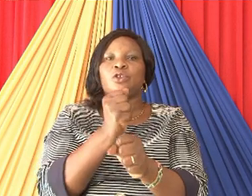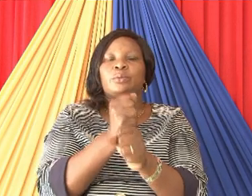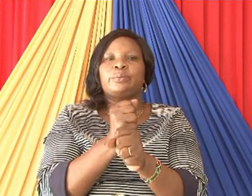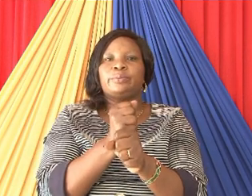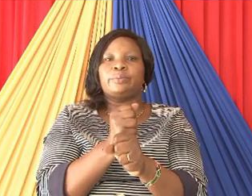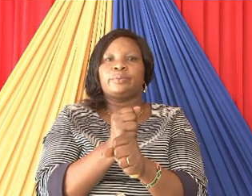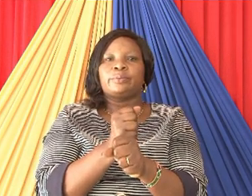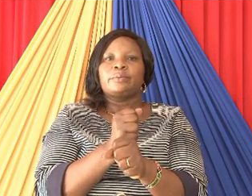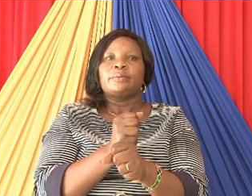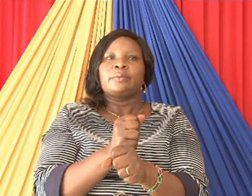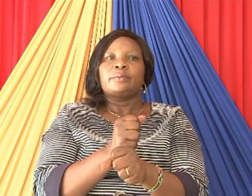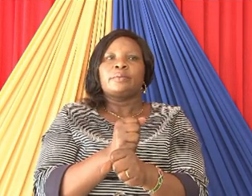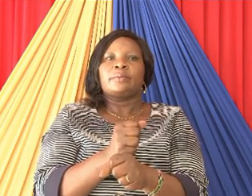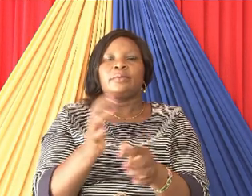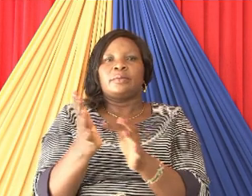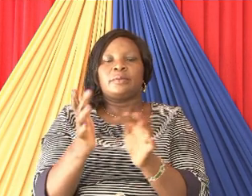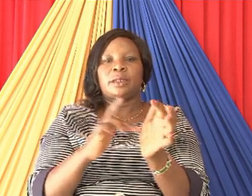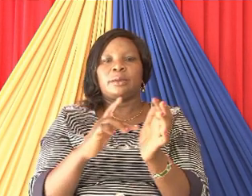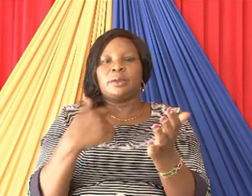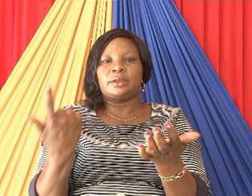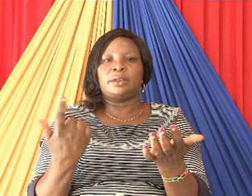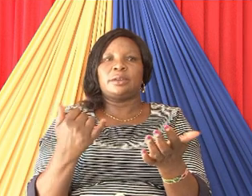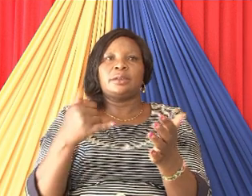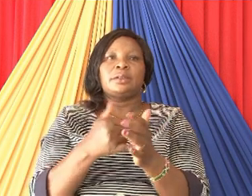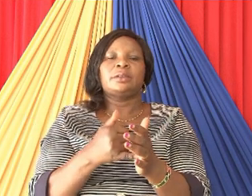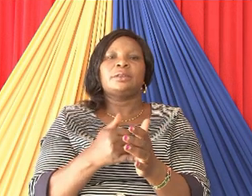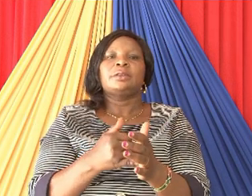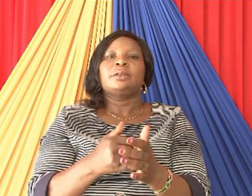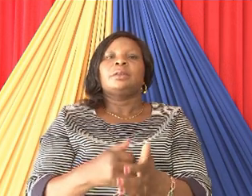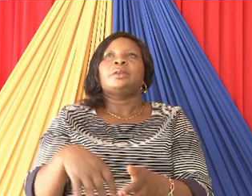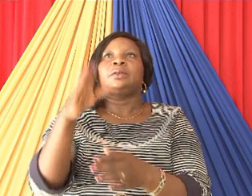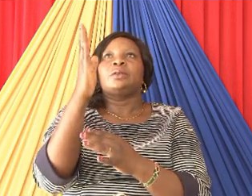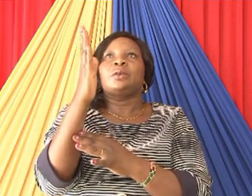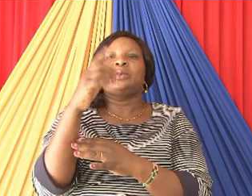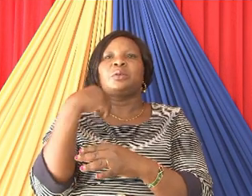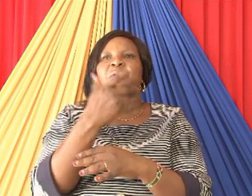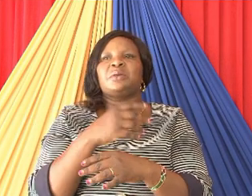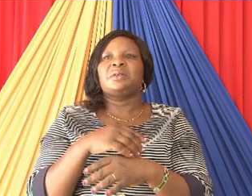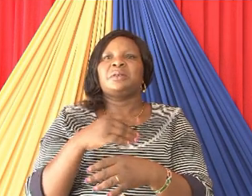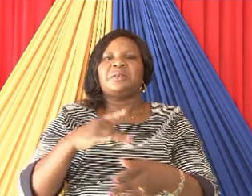yananena vizuri kwamba huyu mfanyikazi ni Mungu ambaye amekuwa frustrated,